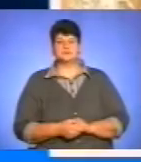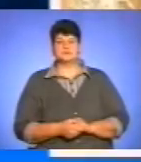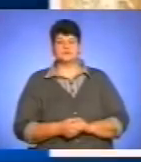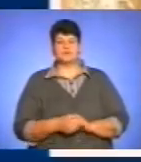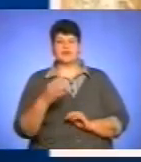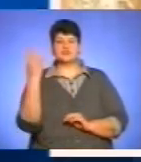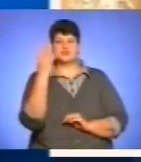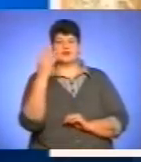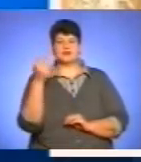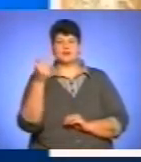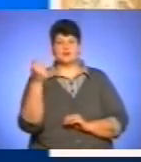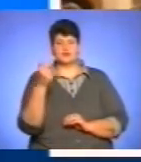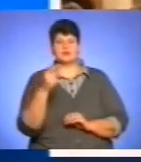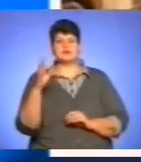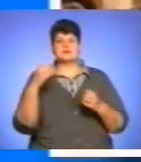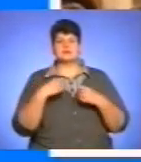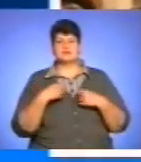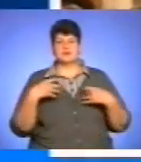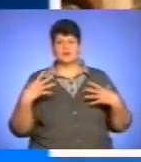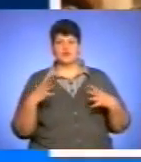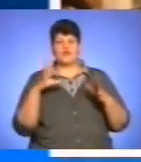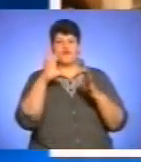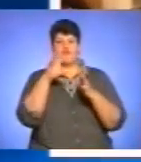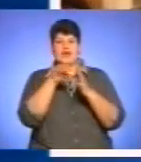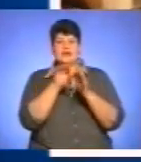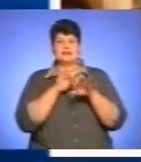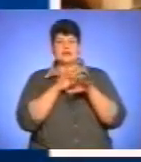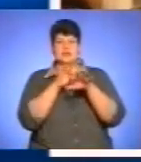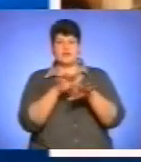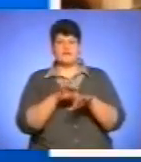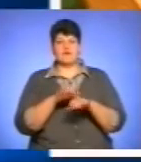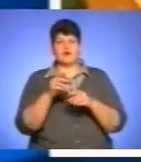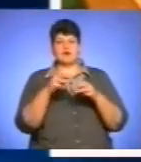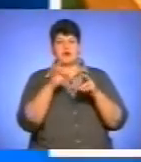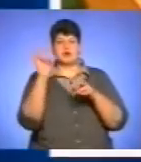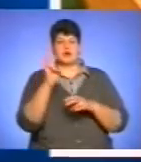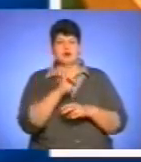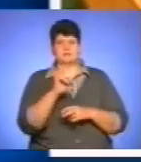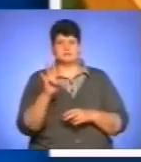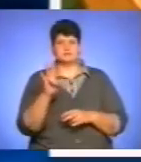4 грудня християни святкують введення в храм Пресвятої Богородиці.